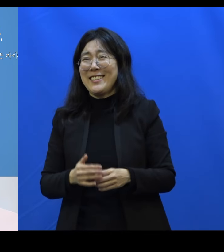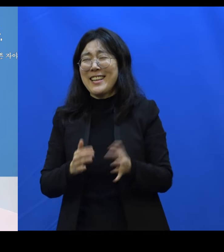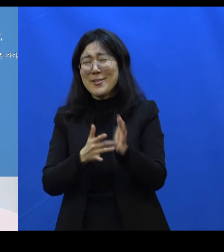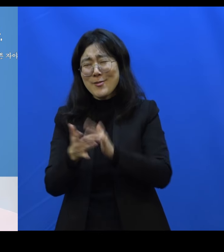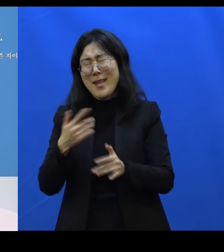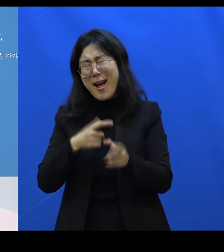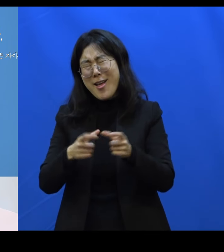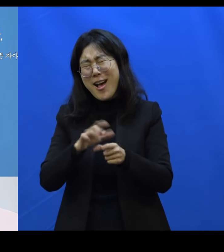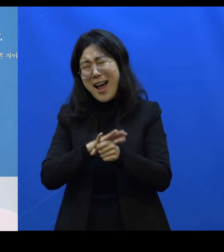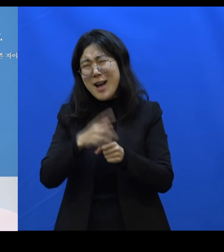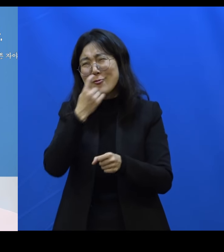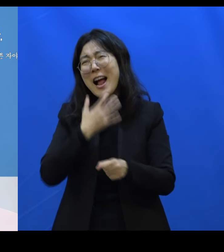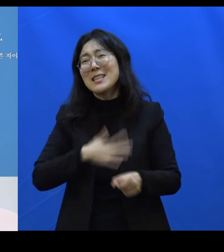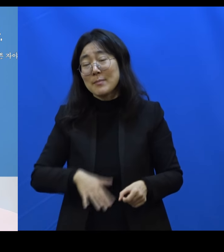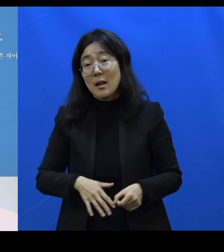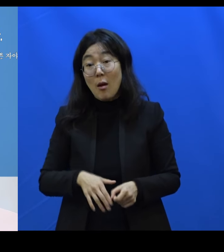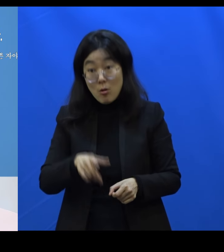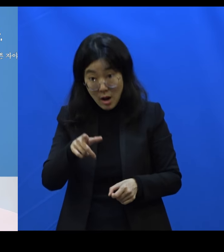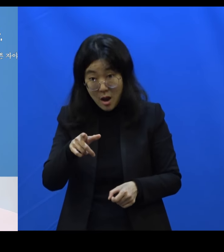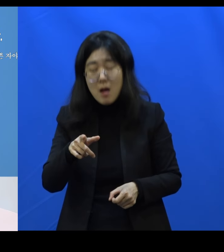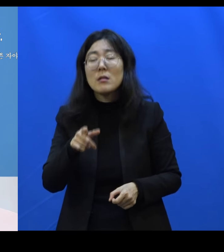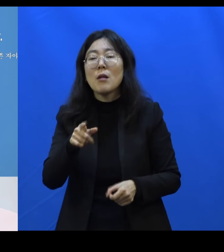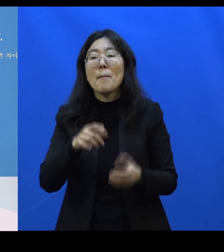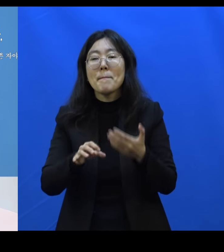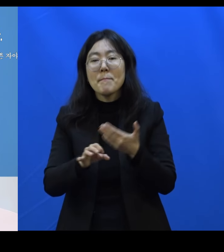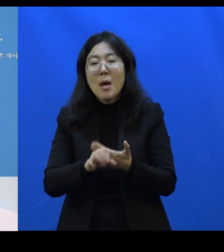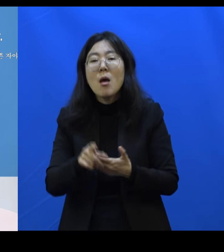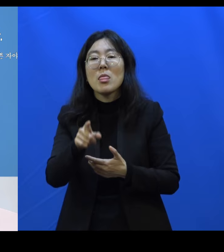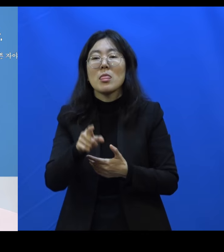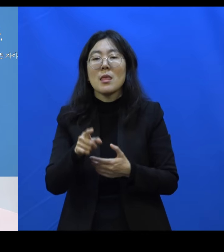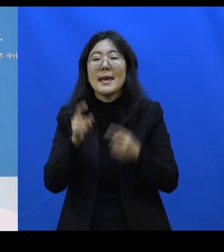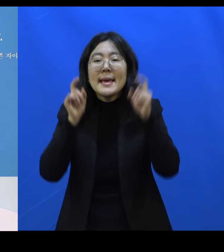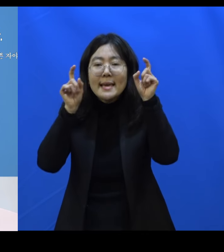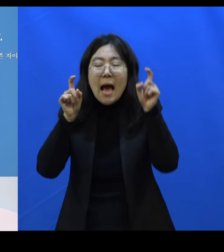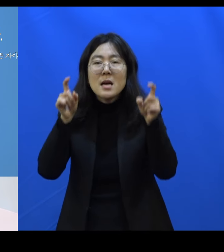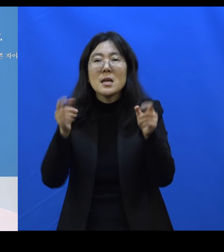아시나이다. 이르시되 내 양을 어린 양을 먹이라 하시고